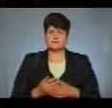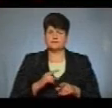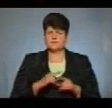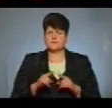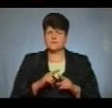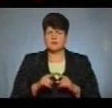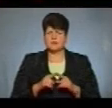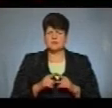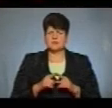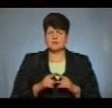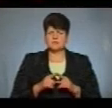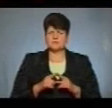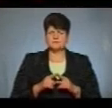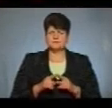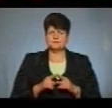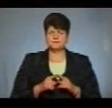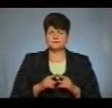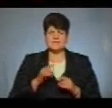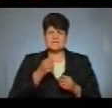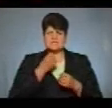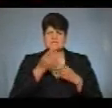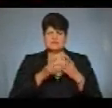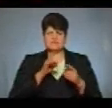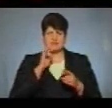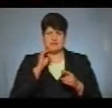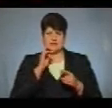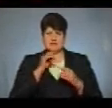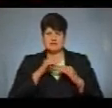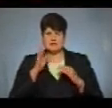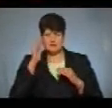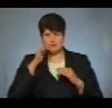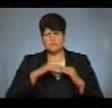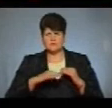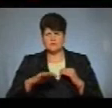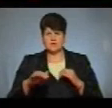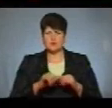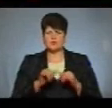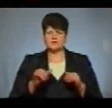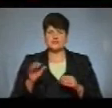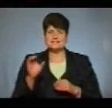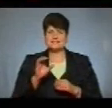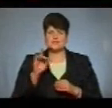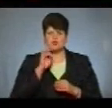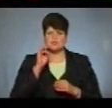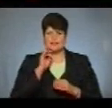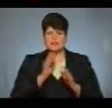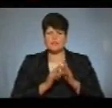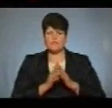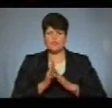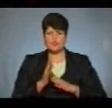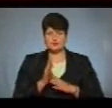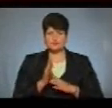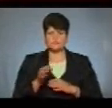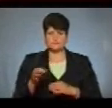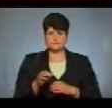інтенсивне цвітіння, так зване, тобто розвиток синьо-зелених водоростей в